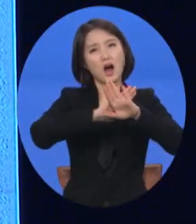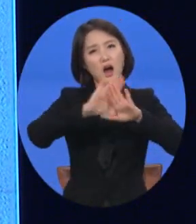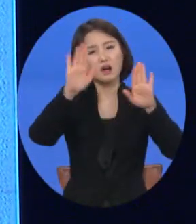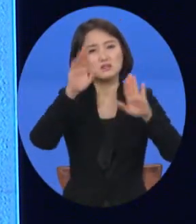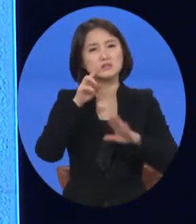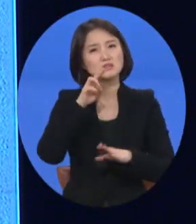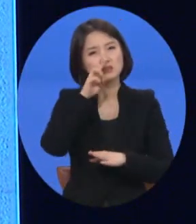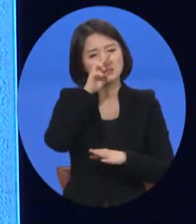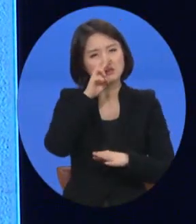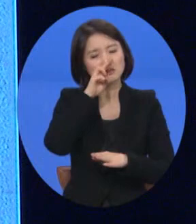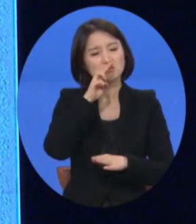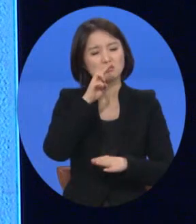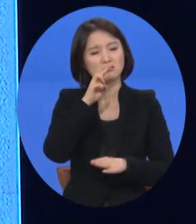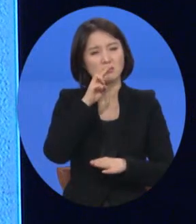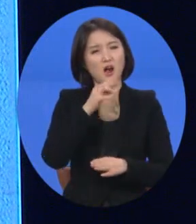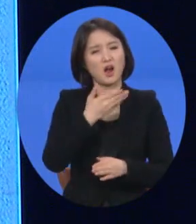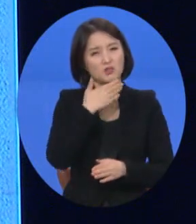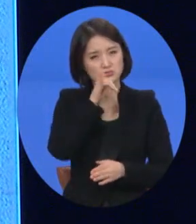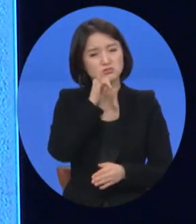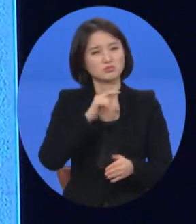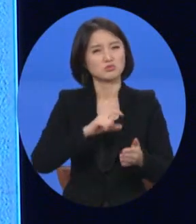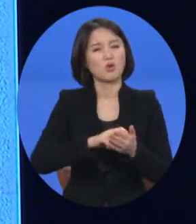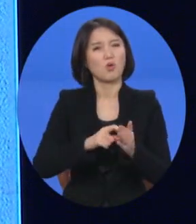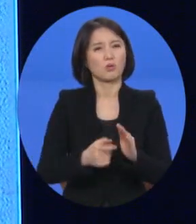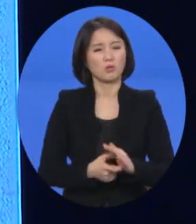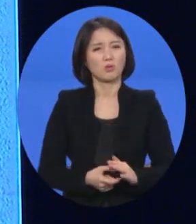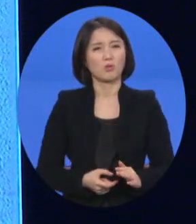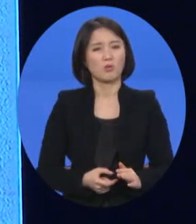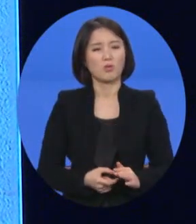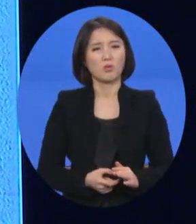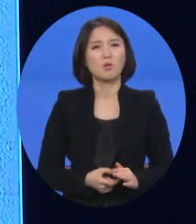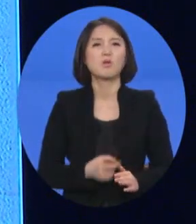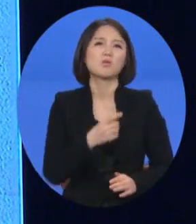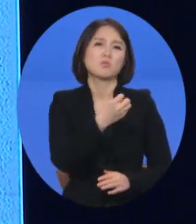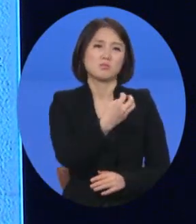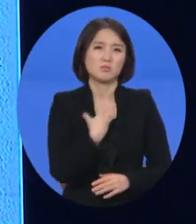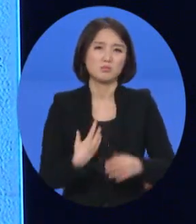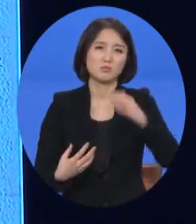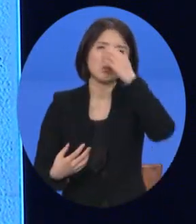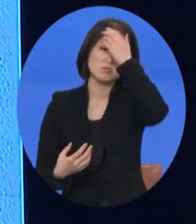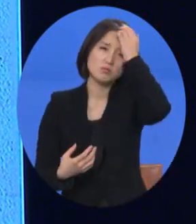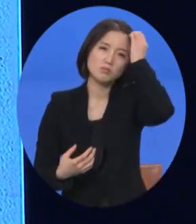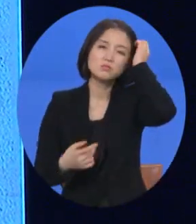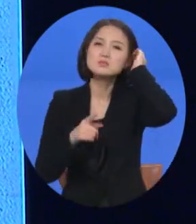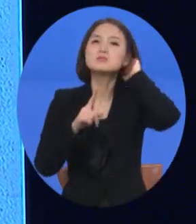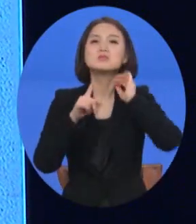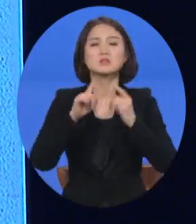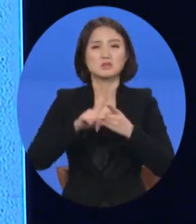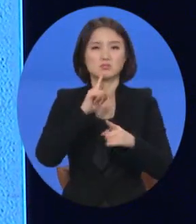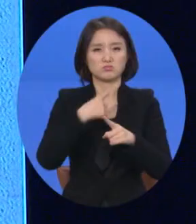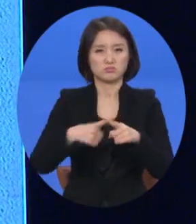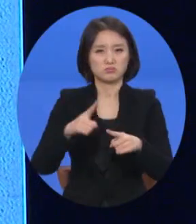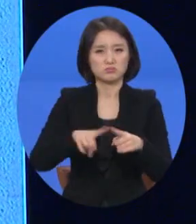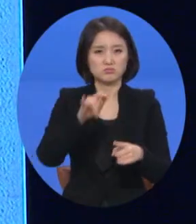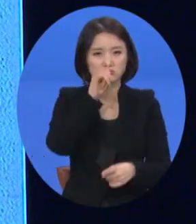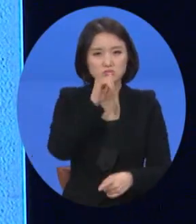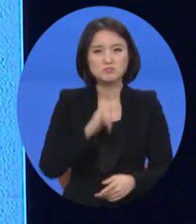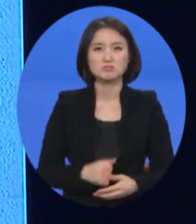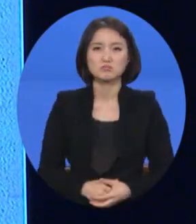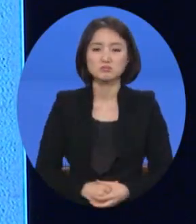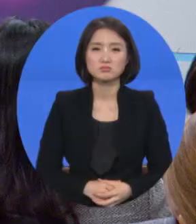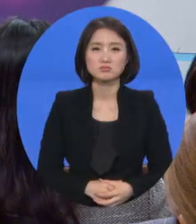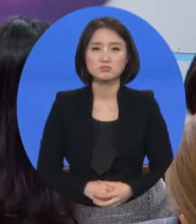극찬을 했습니다 예미 한 마리를 그렸는데 그 솜씨가 하늘의 조화를 빼 쓸 만큼 정려 하다 이렇게 평가를